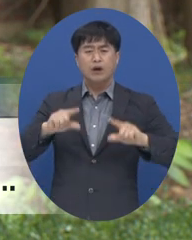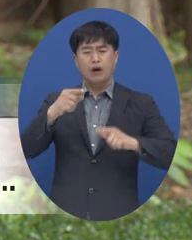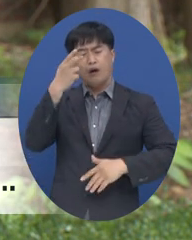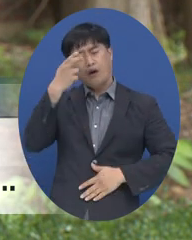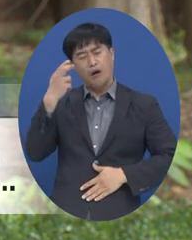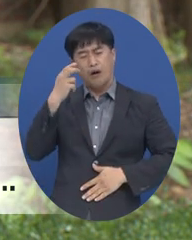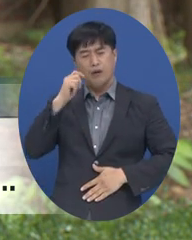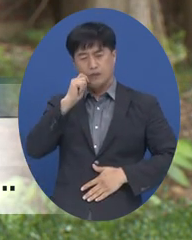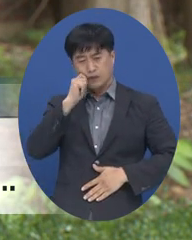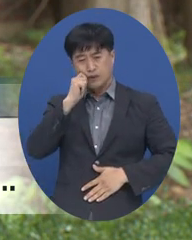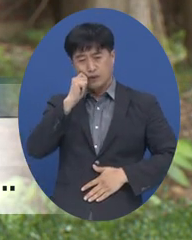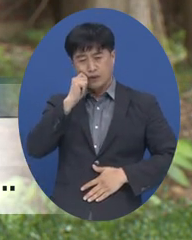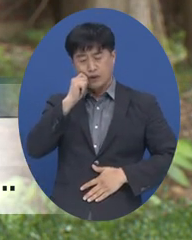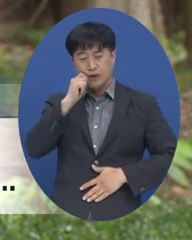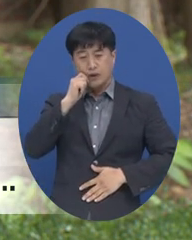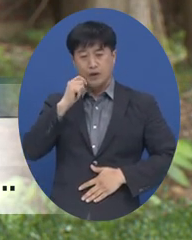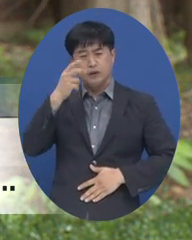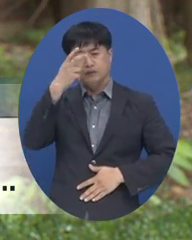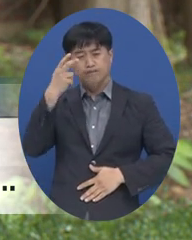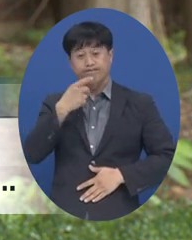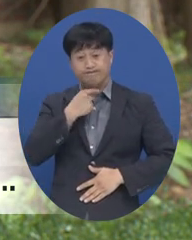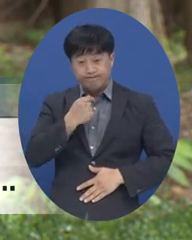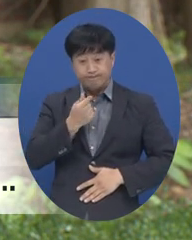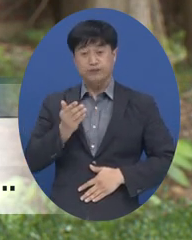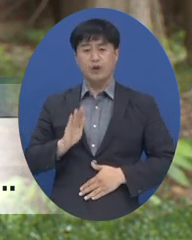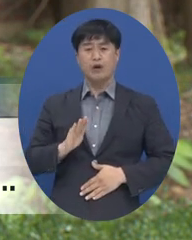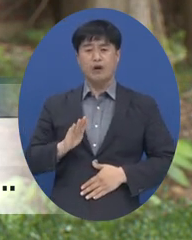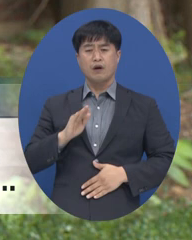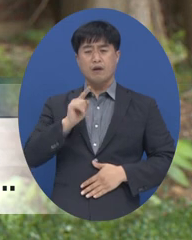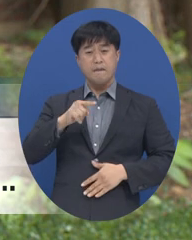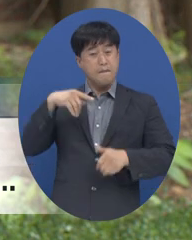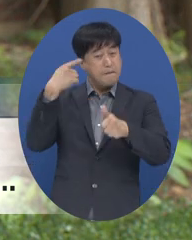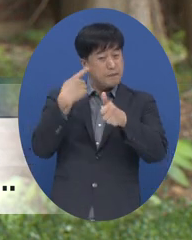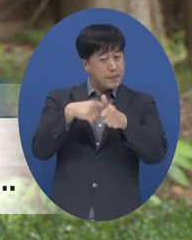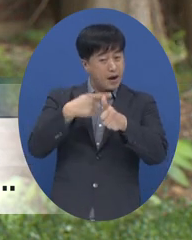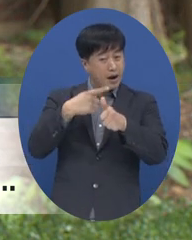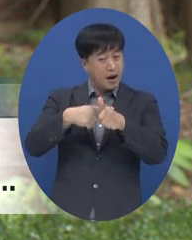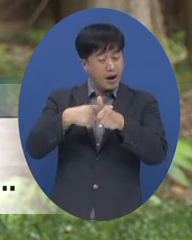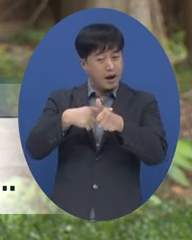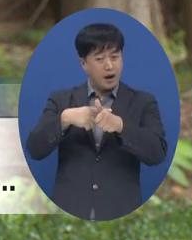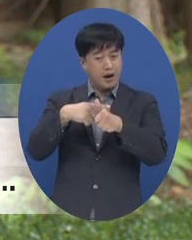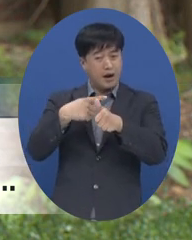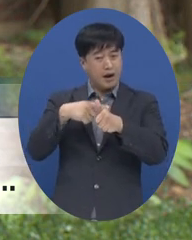자위 해야 안 오더라고 작은창 하는데도 그